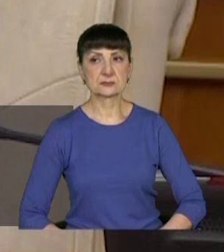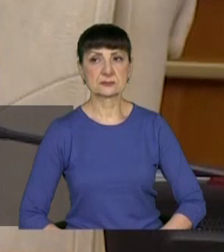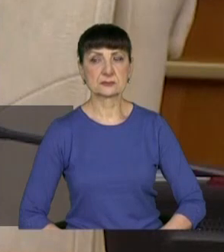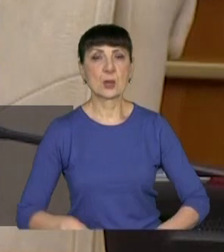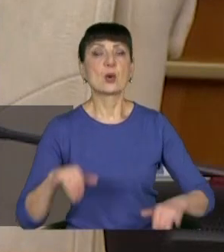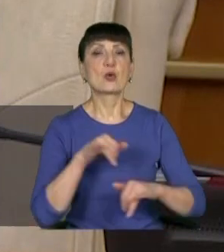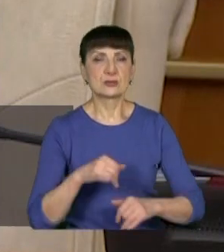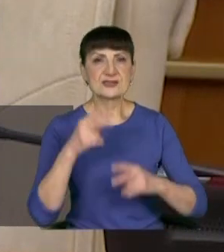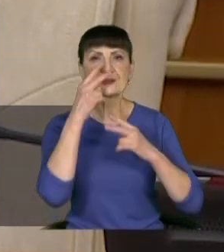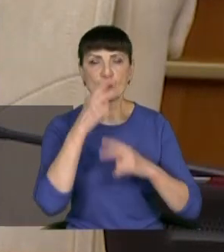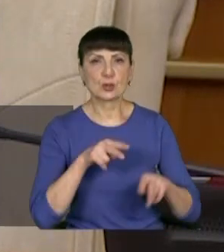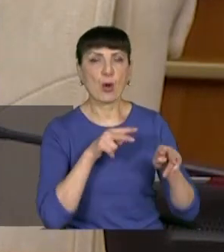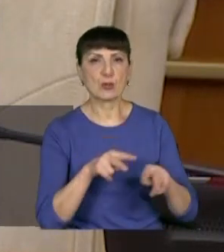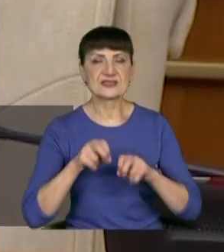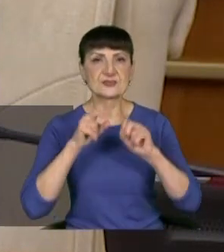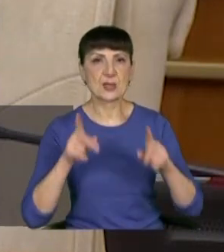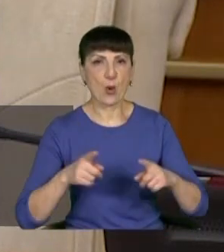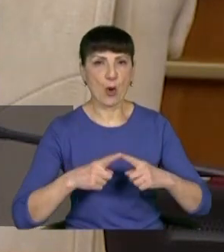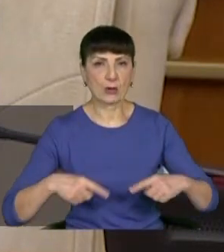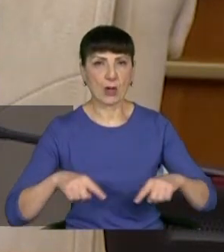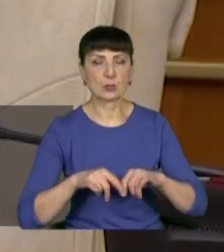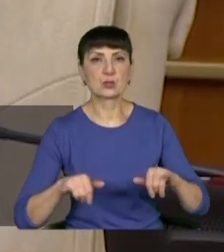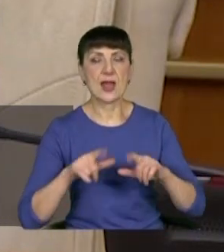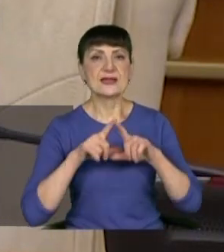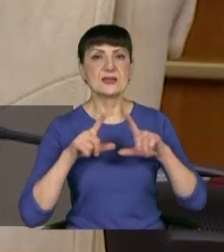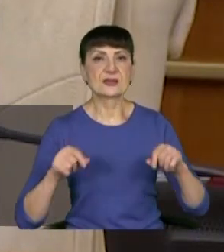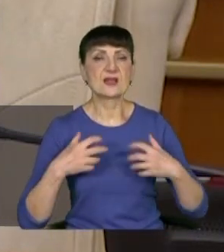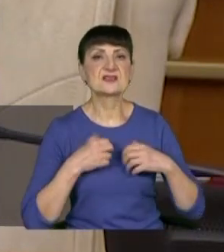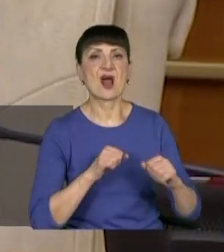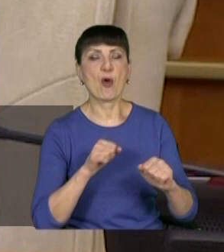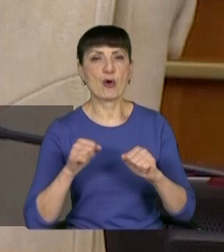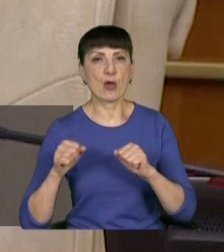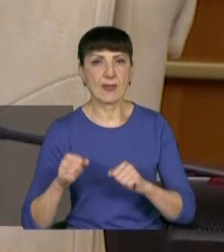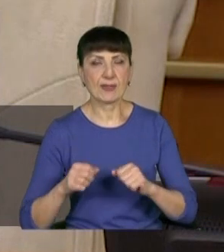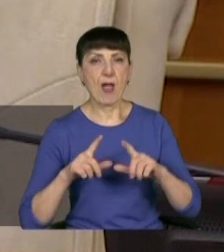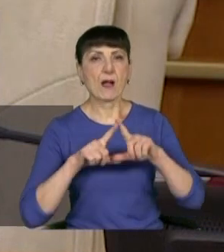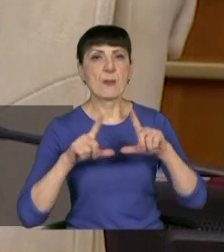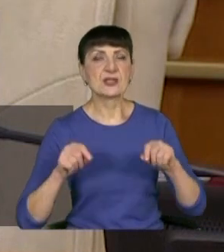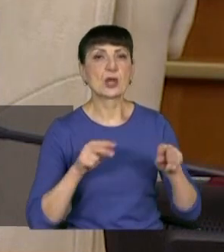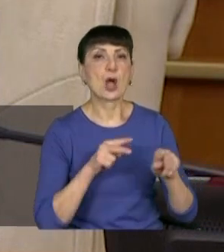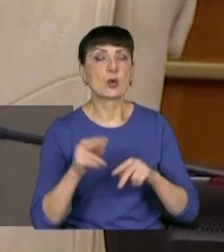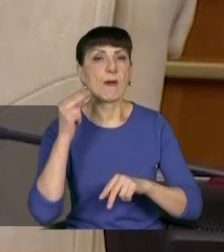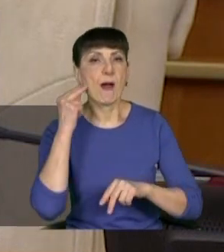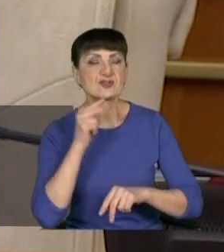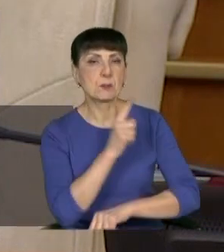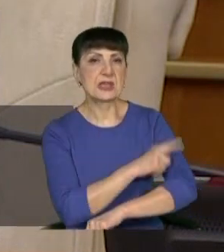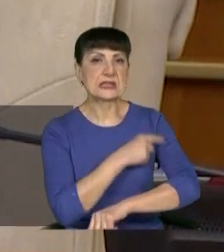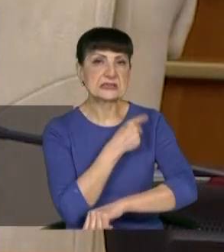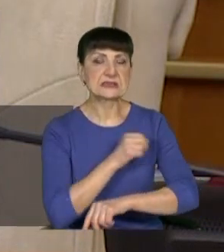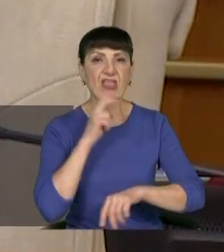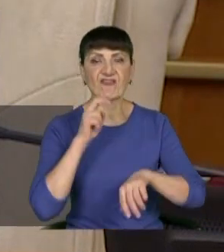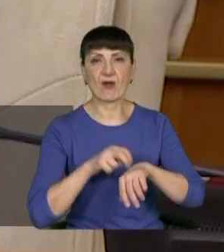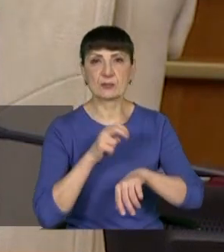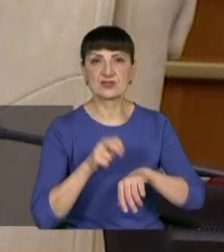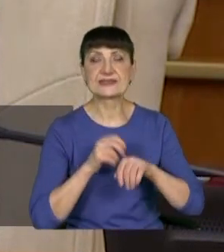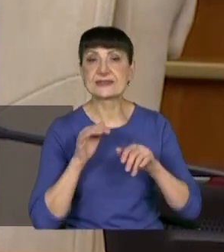Куда смотрят контролирующие органы? Департаменты здравоохранения, комитеты контроля качества медицинской и